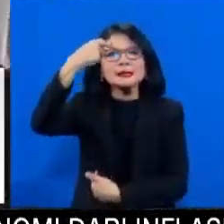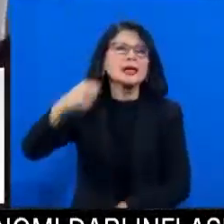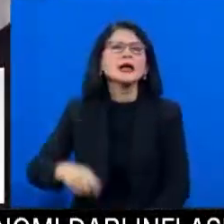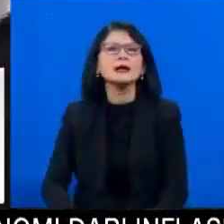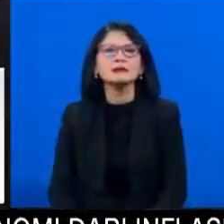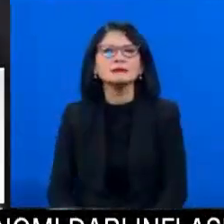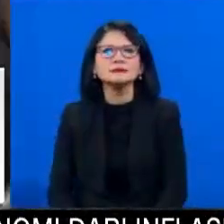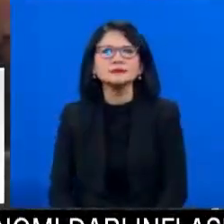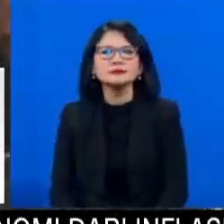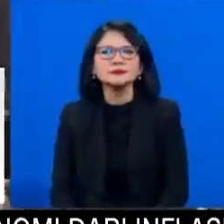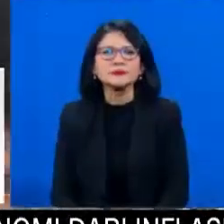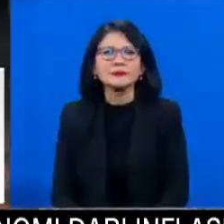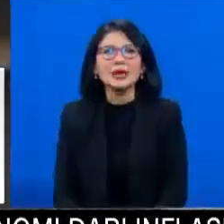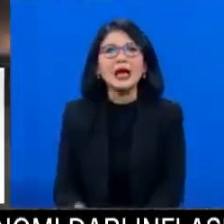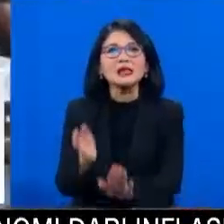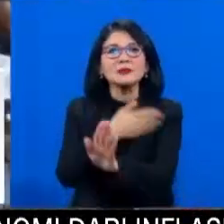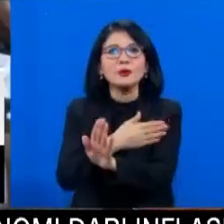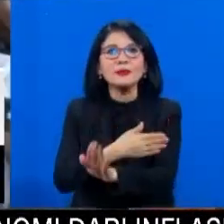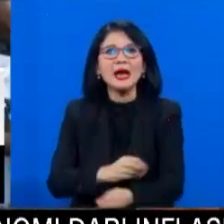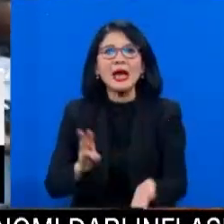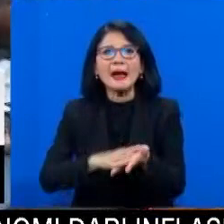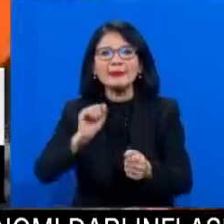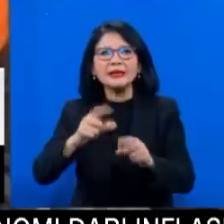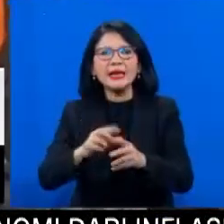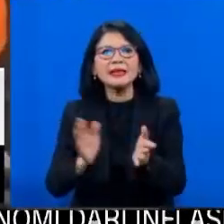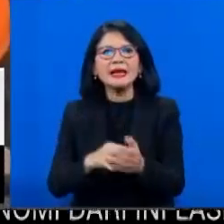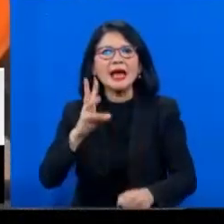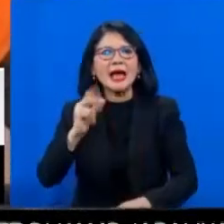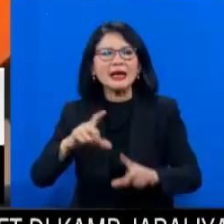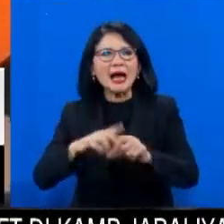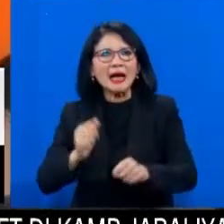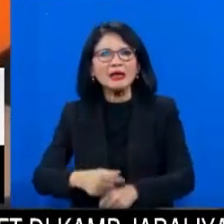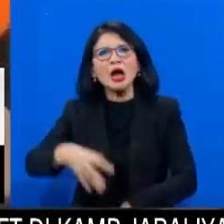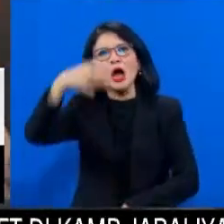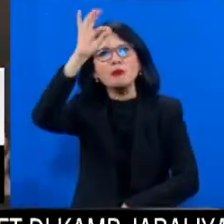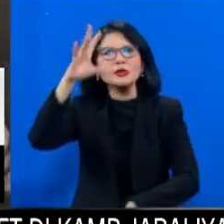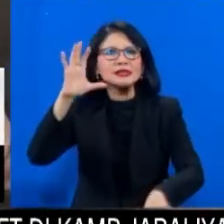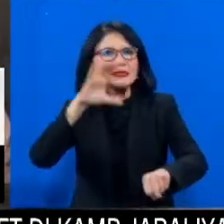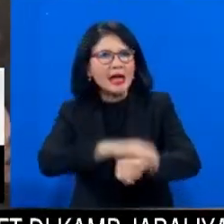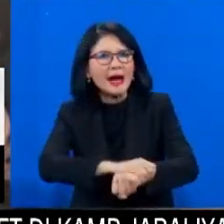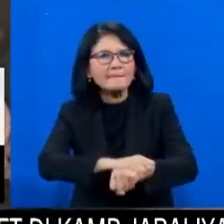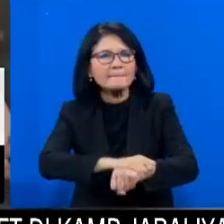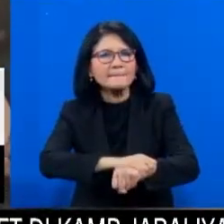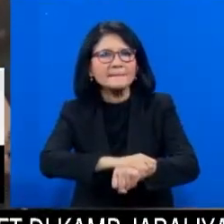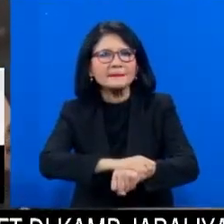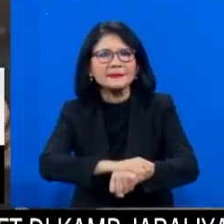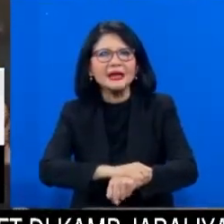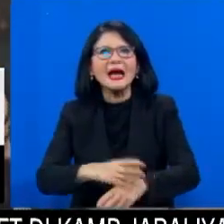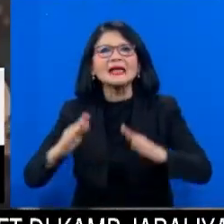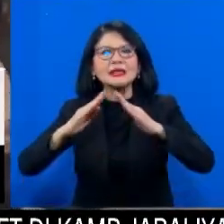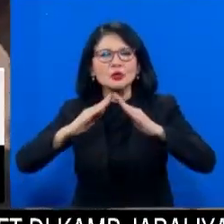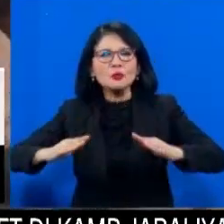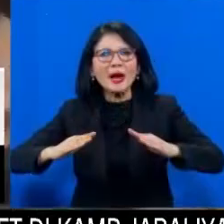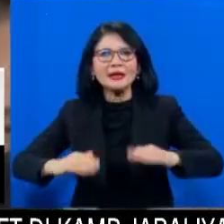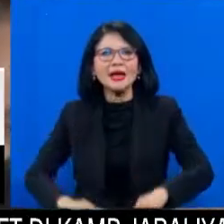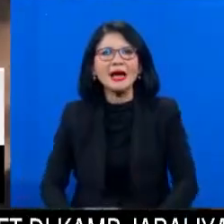narkotika. Sebelumnya, MID dan RAR ditangkap Satres Narkoba Polres Metro Jakarta Barat di kediamannya di kawasan